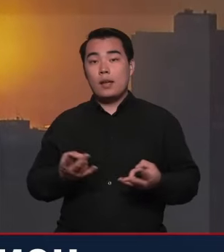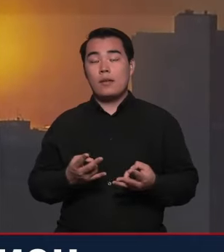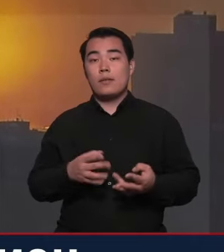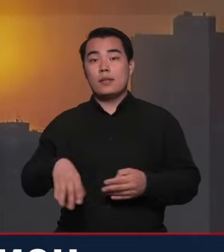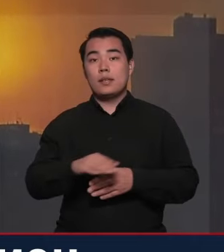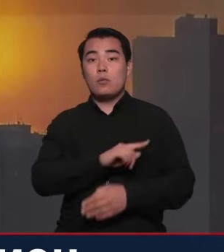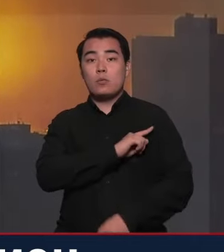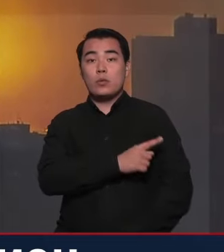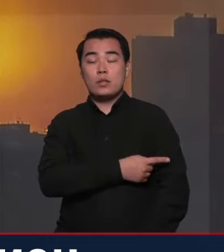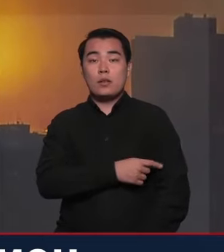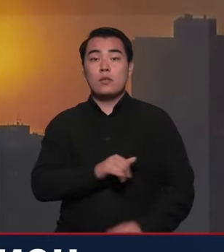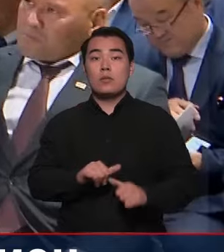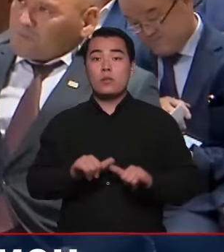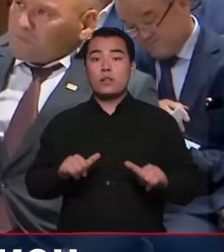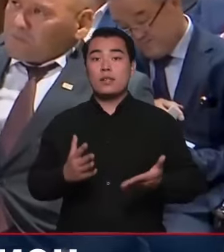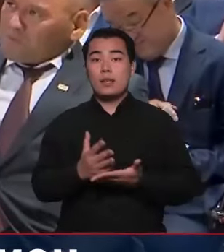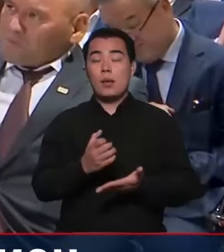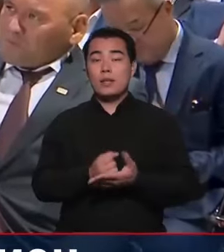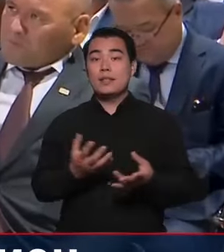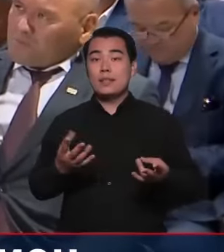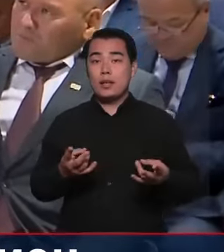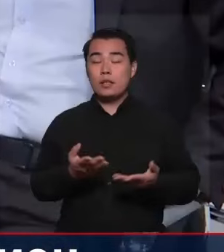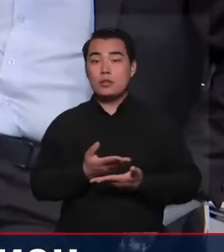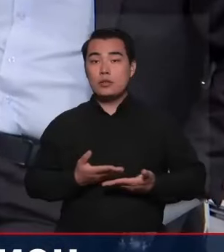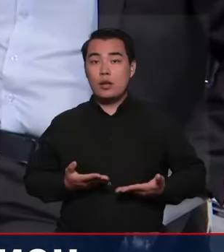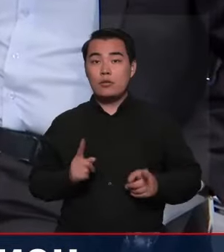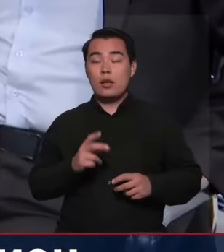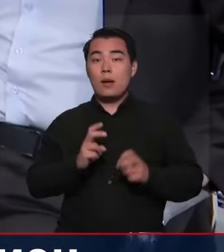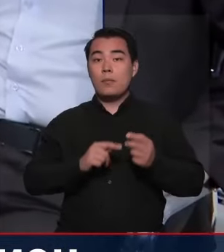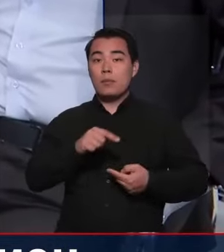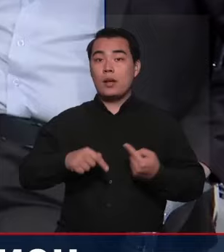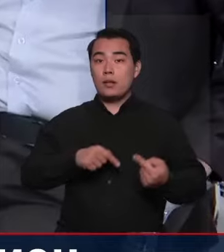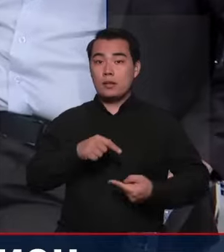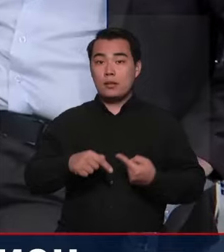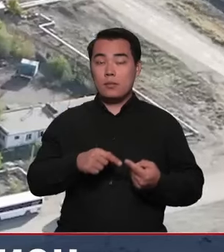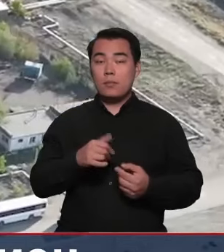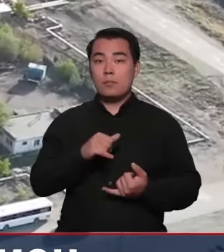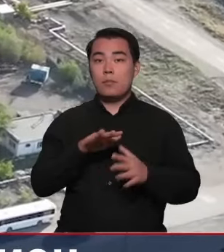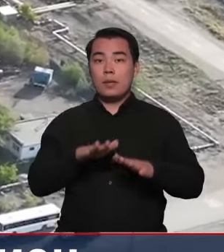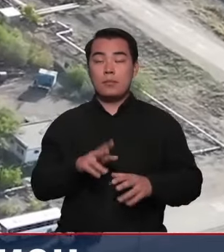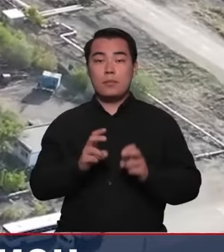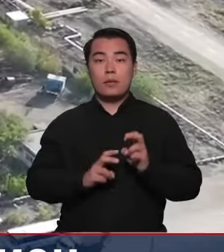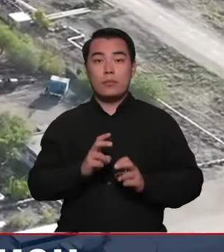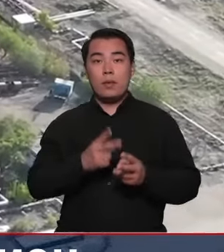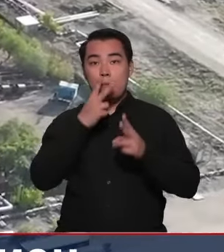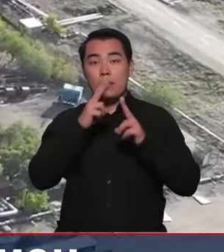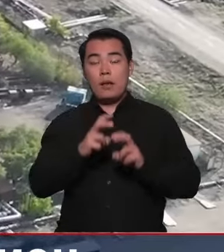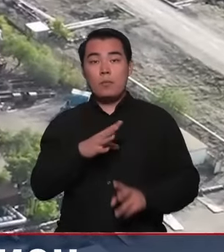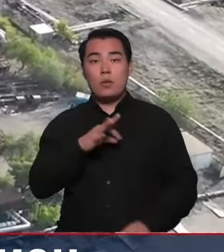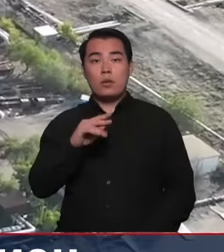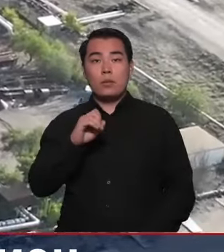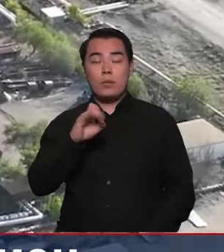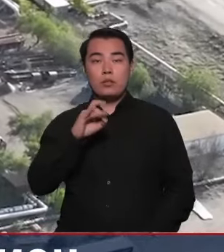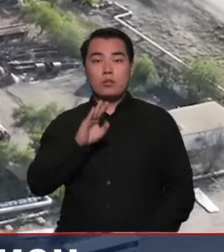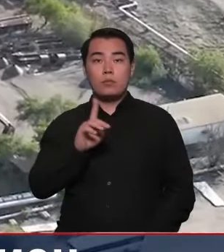все усилия для увеличения запасов сырья для наших обрабатывающих производств. проверил Олжас Бектенов